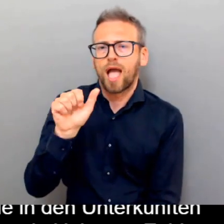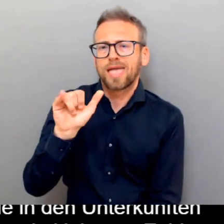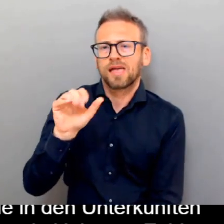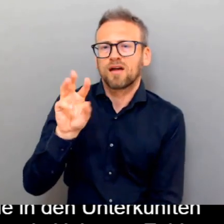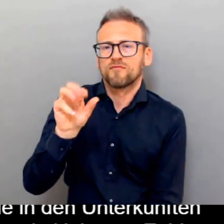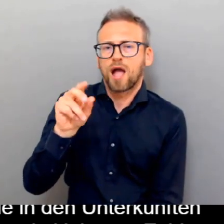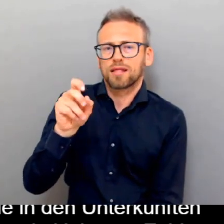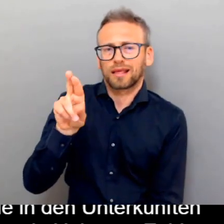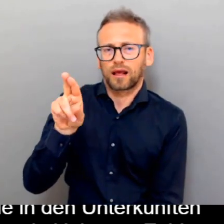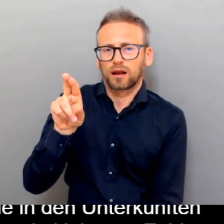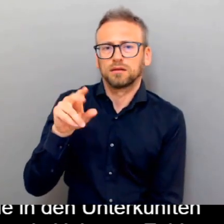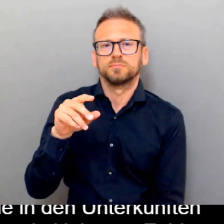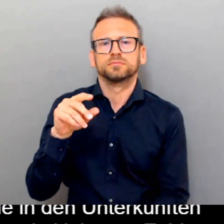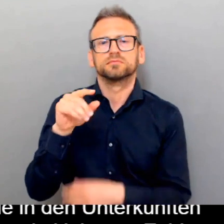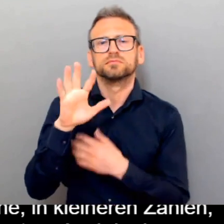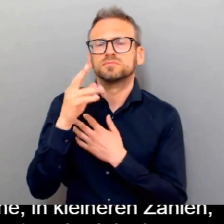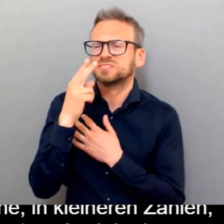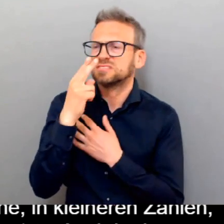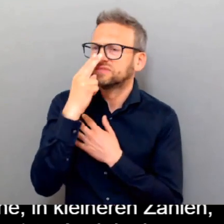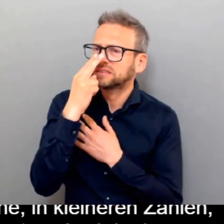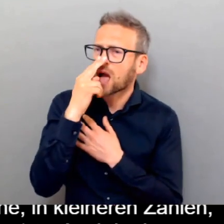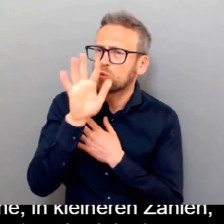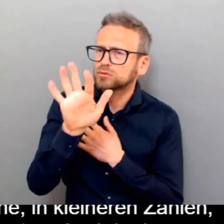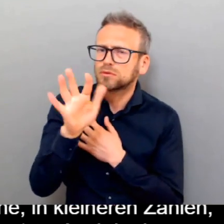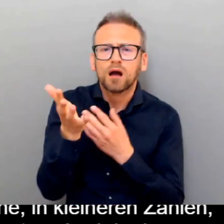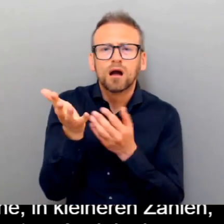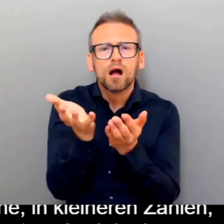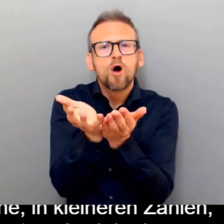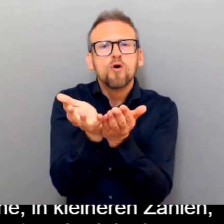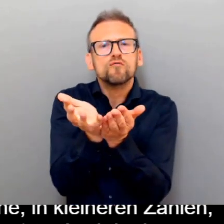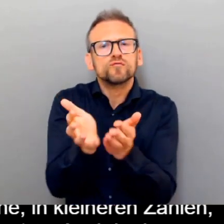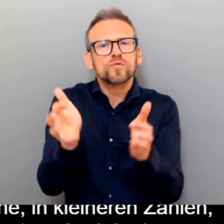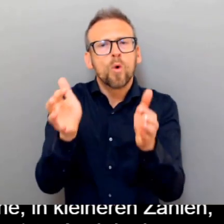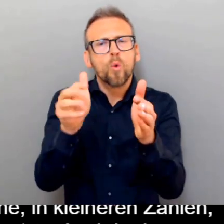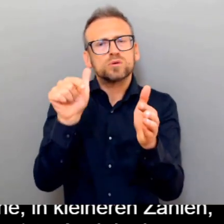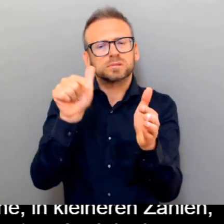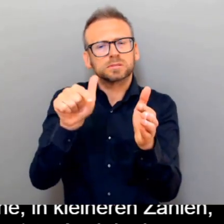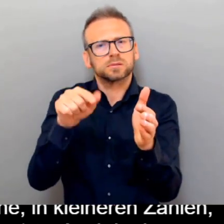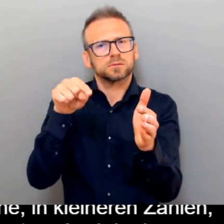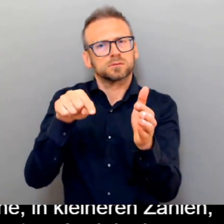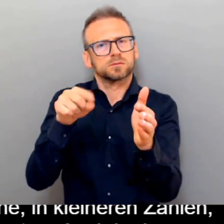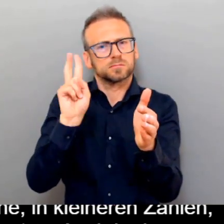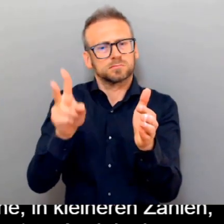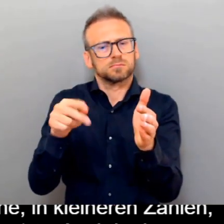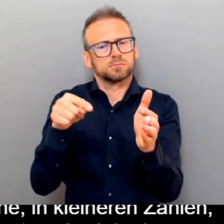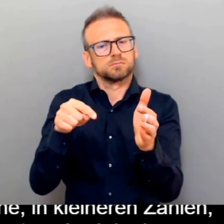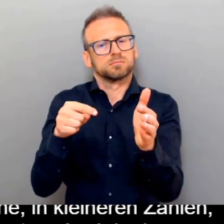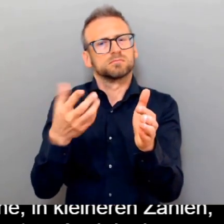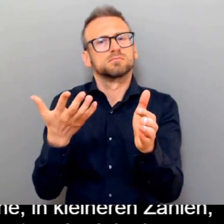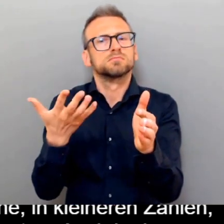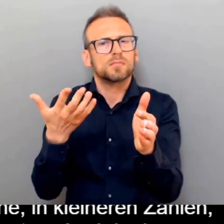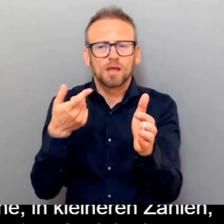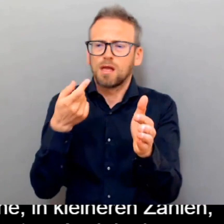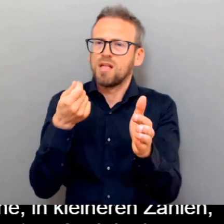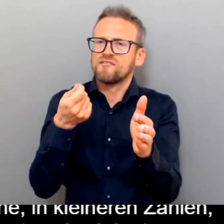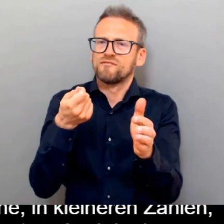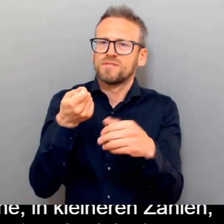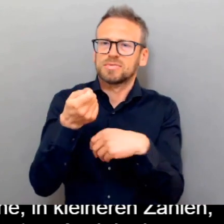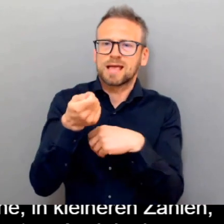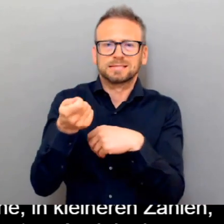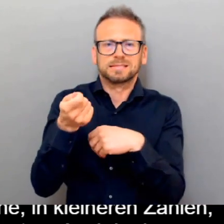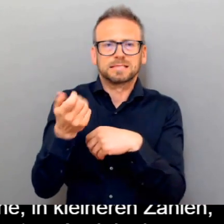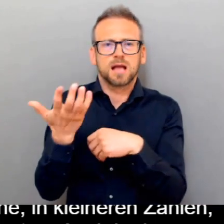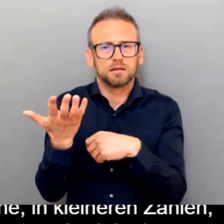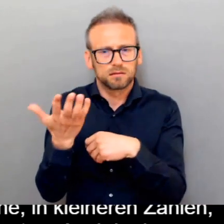Aiwanger. Wie schaut es mit dem Bayern-Fonds aus? Haben Sie irgendwelche Signale aus Brüssel, dass das zertifiziert wird? Und